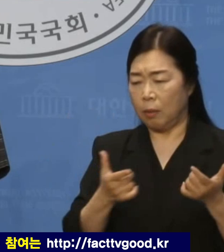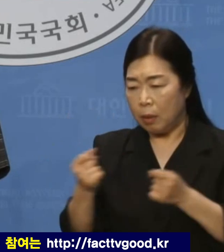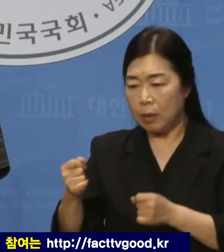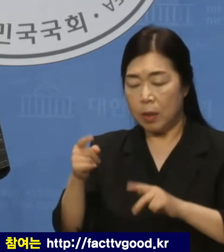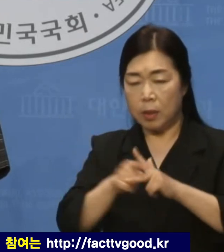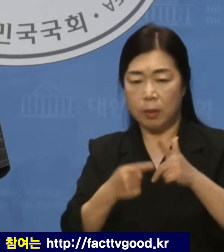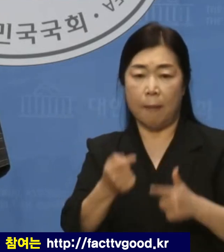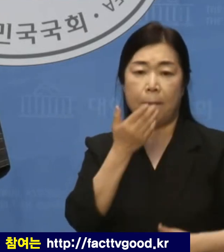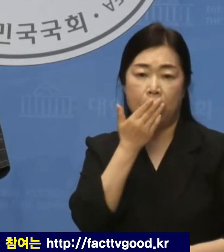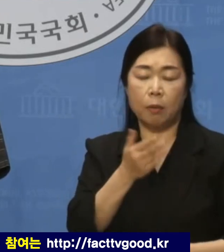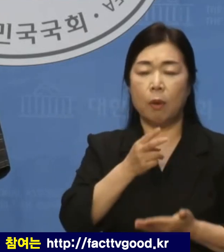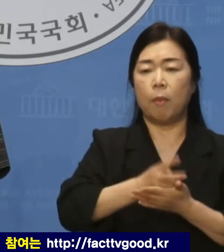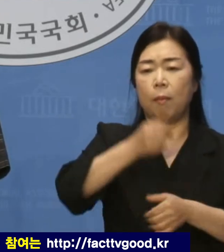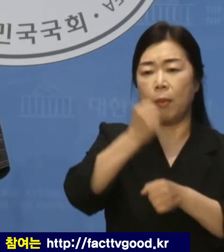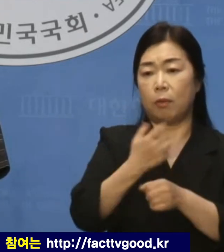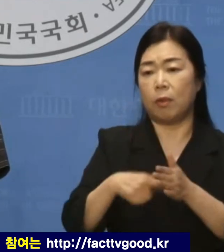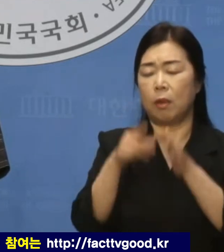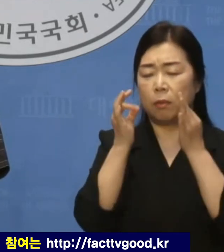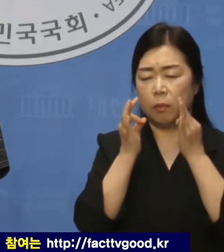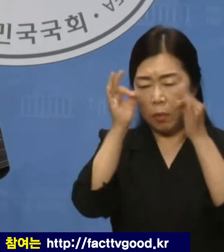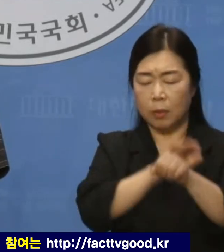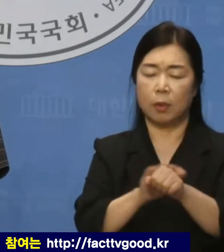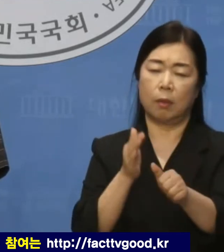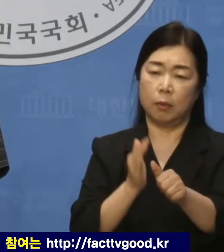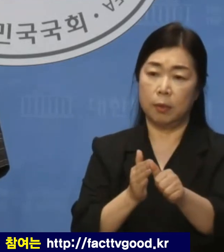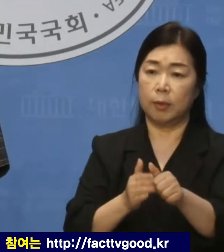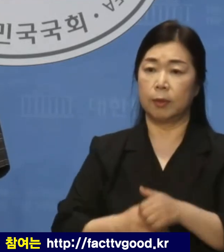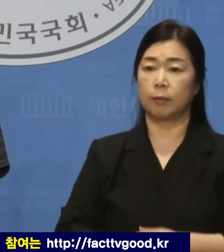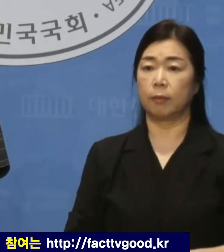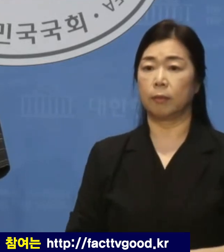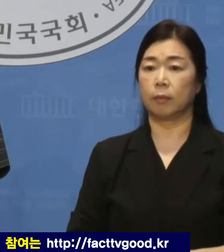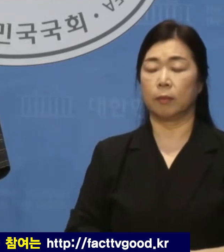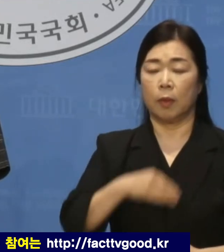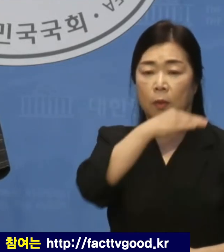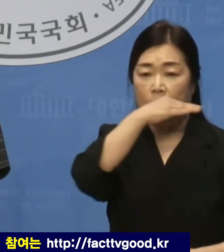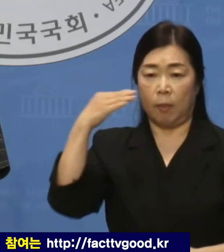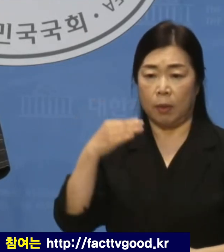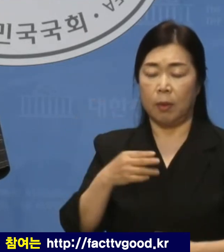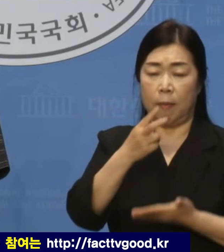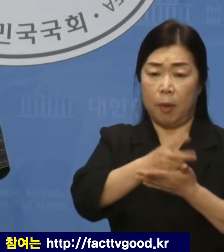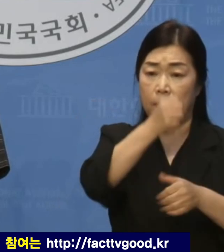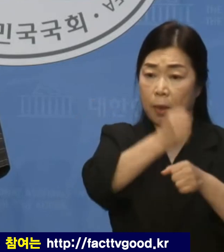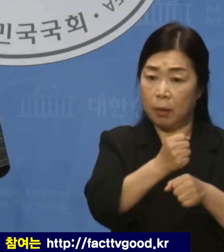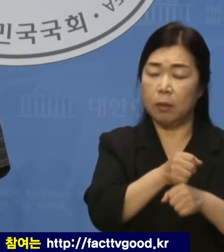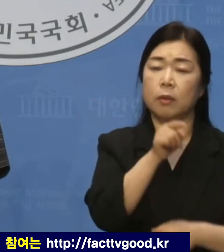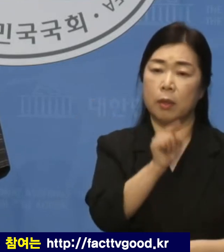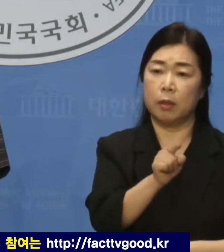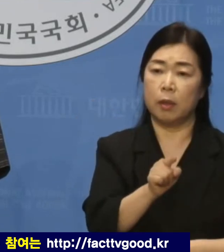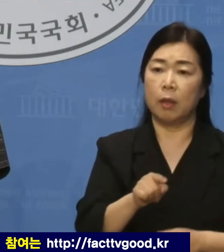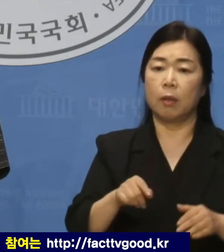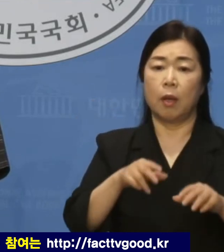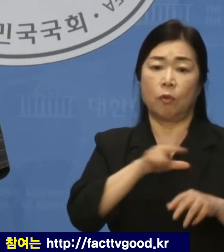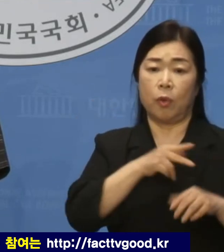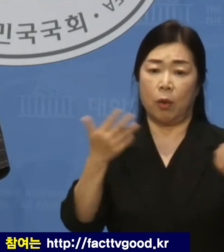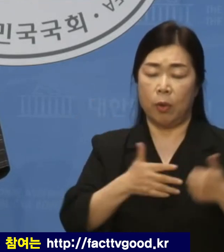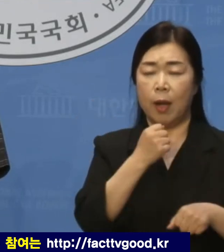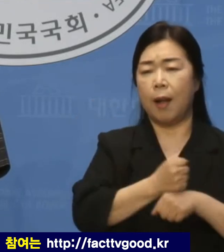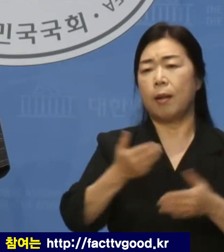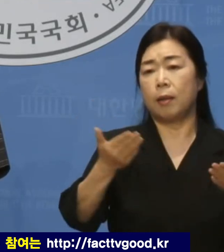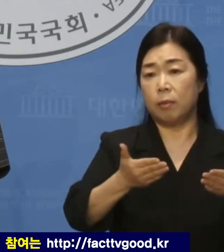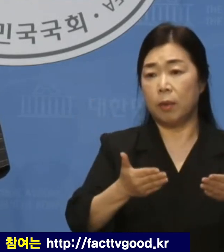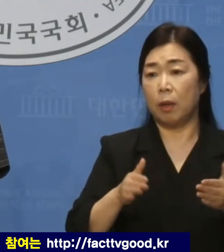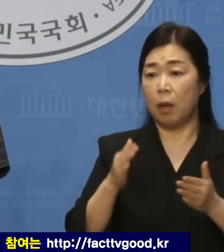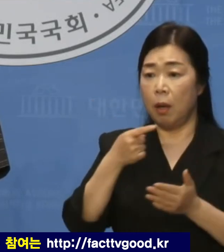있는 법안을 만들 수 있도록 최선을 다해 주시기 바랍니다. 올바른 법안을 만드는 것은 의원님들이 해야 할